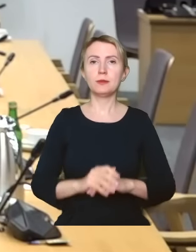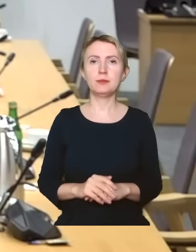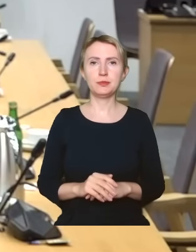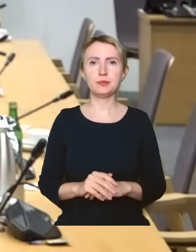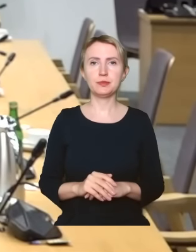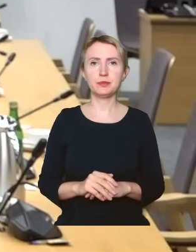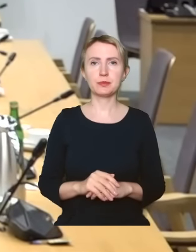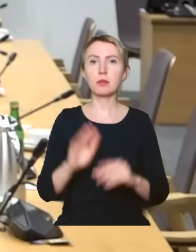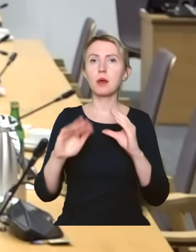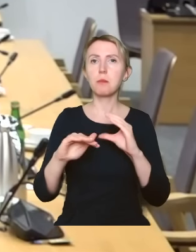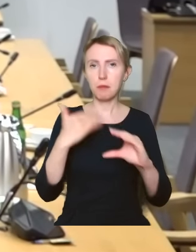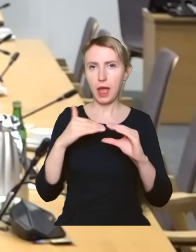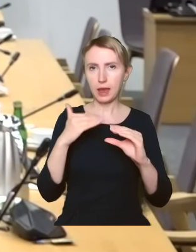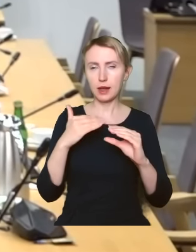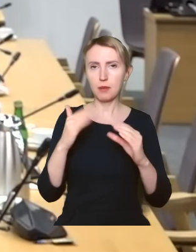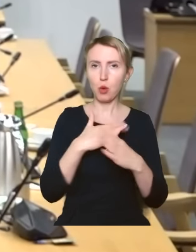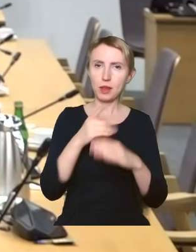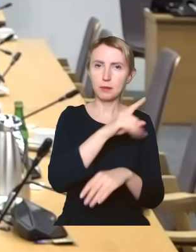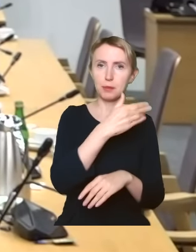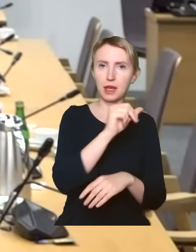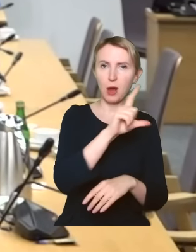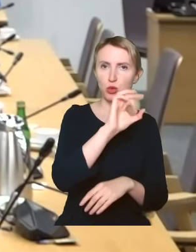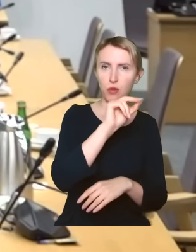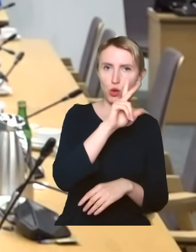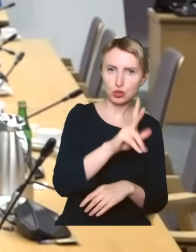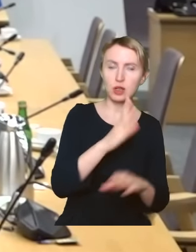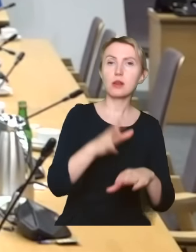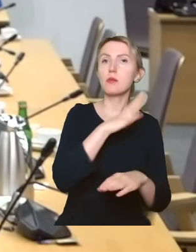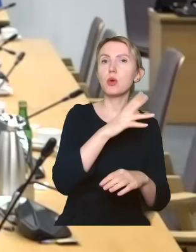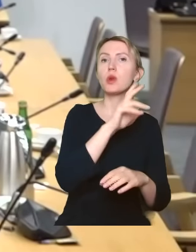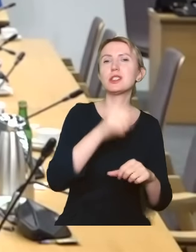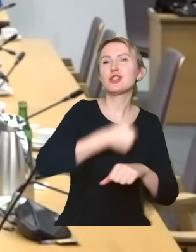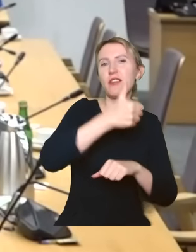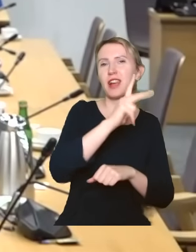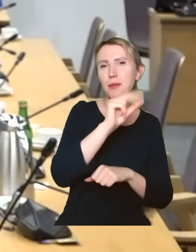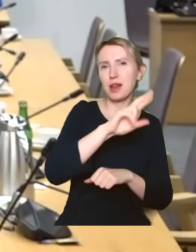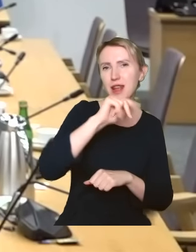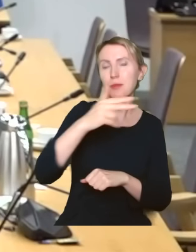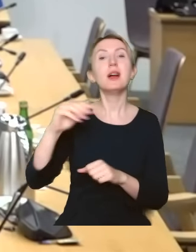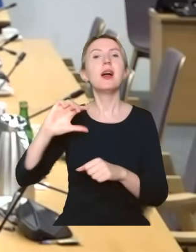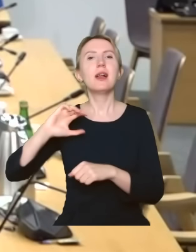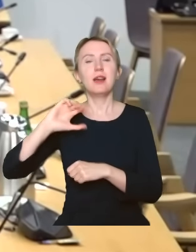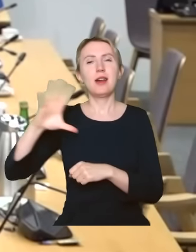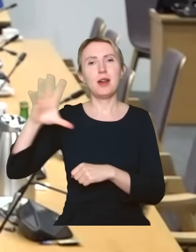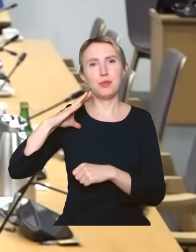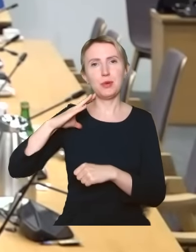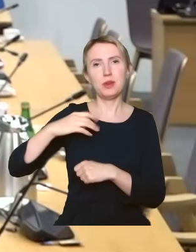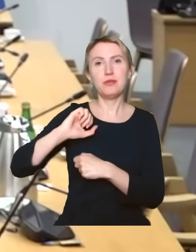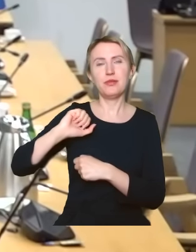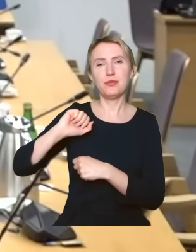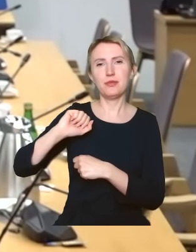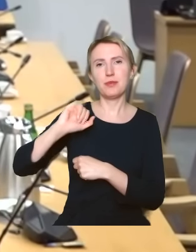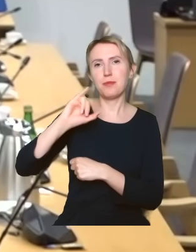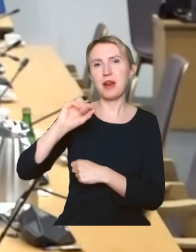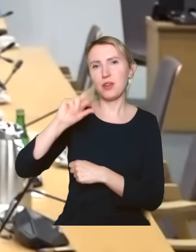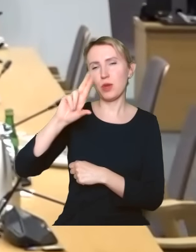mailem wymienianym między Michałem Dworczykiem, byłym szefem KPRM-u, a byłym wiceministrem spraw zagranicznych Pawłem